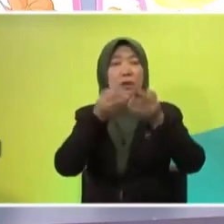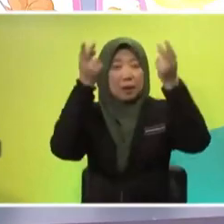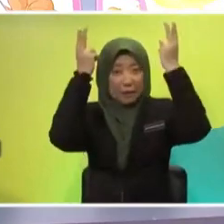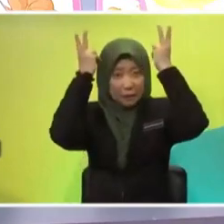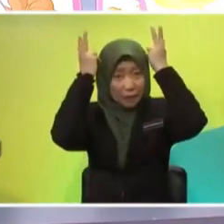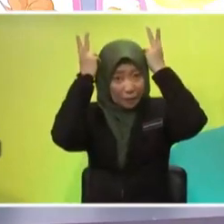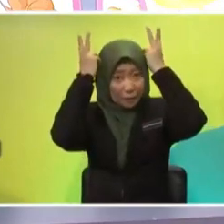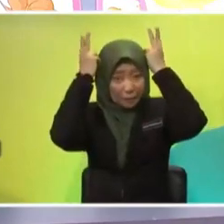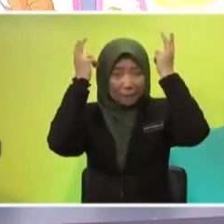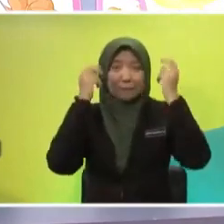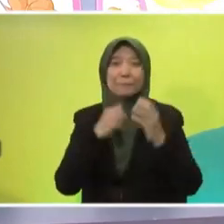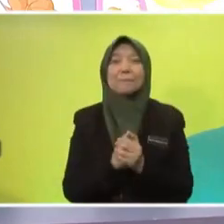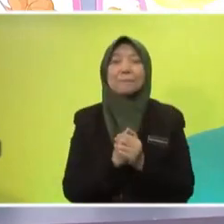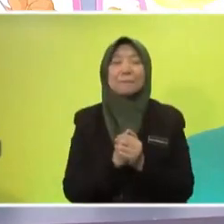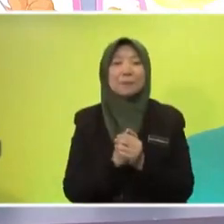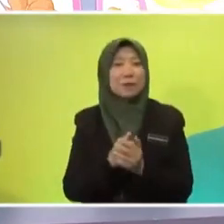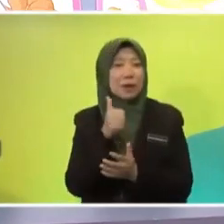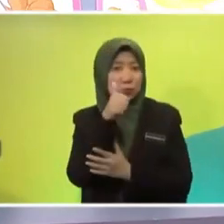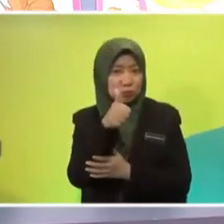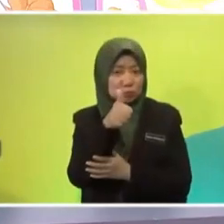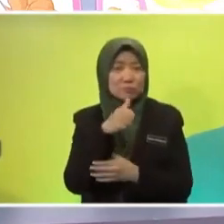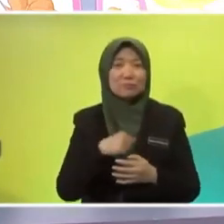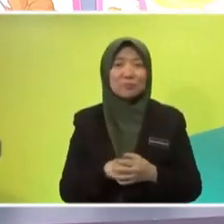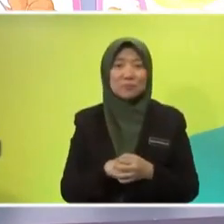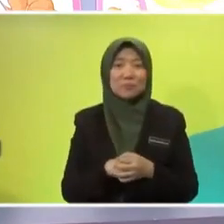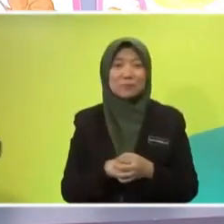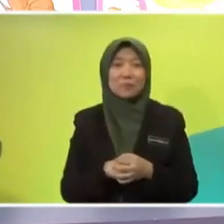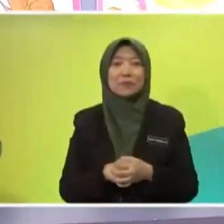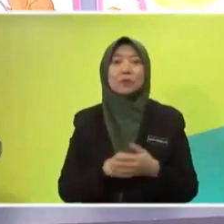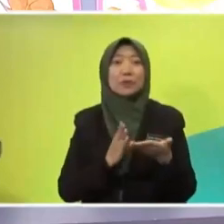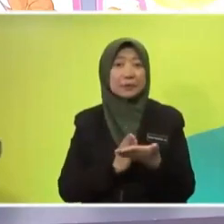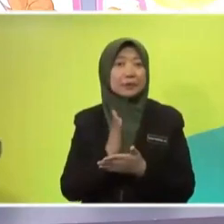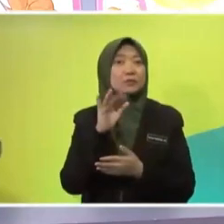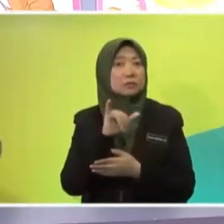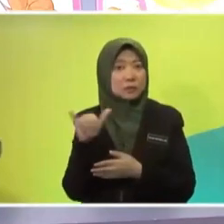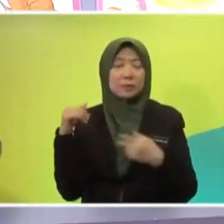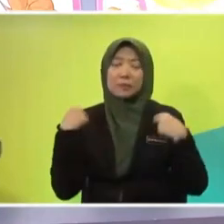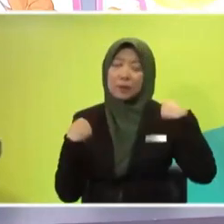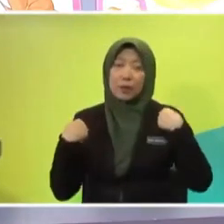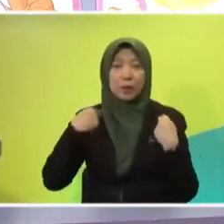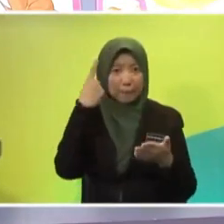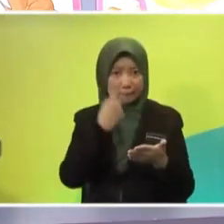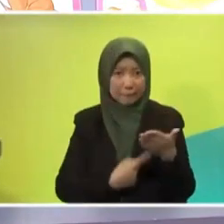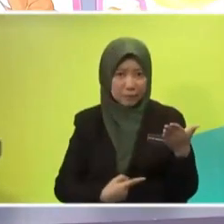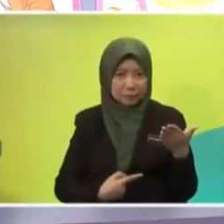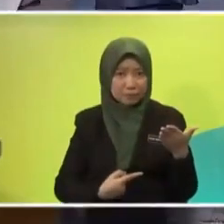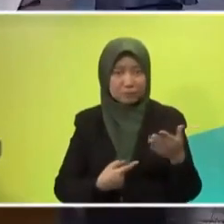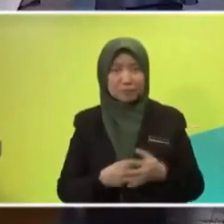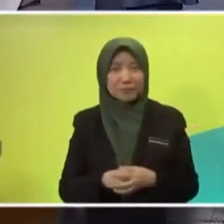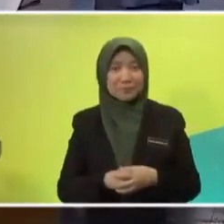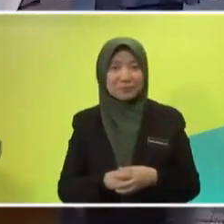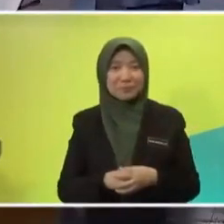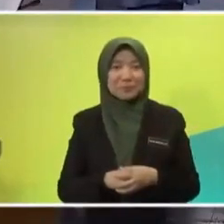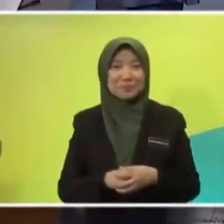Arnab. Okey, bagus. Seterusnya, haiwan apakah? Okey, adik-adik mesti